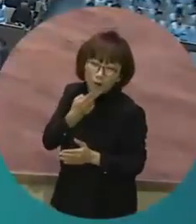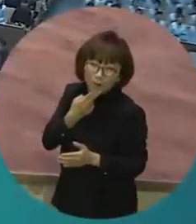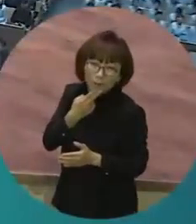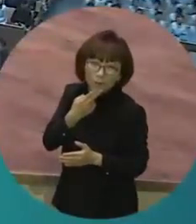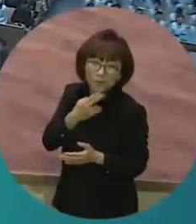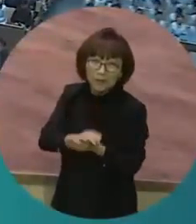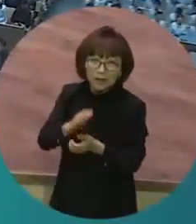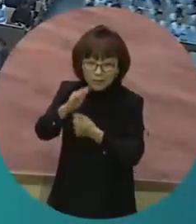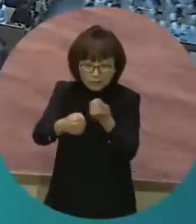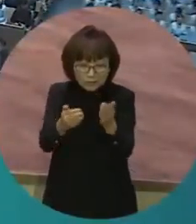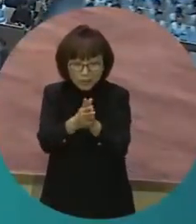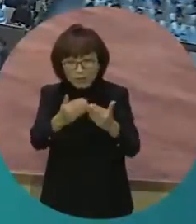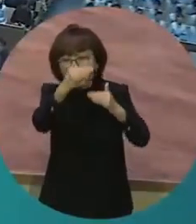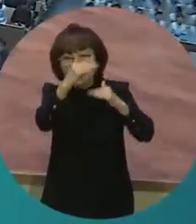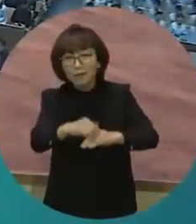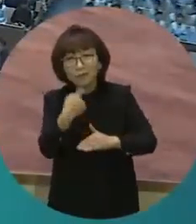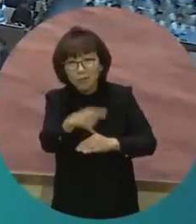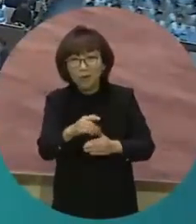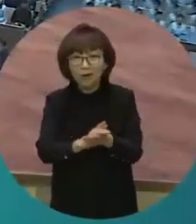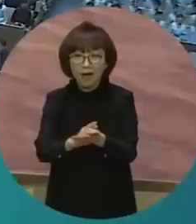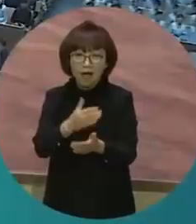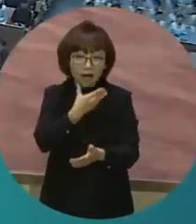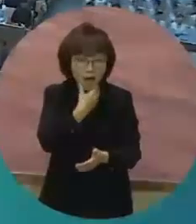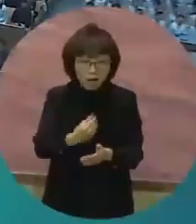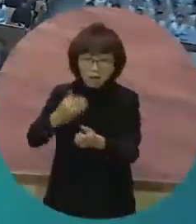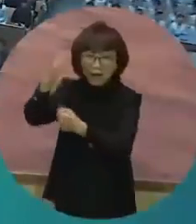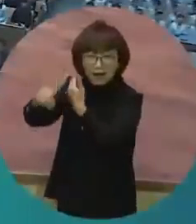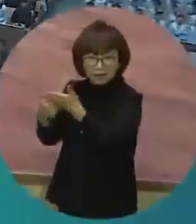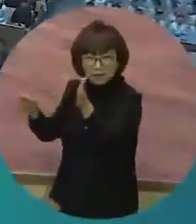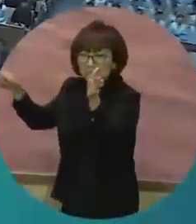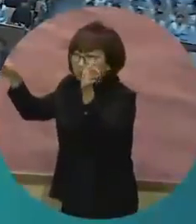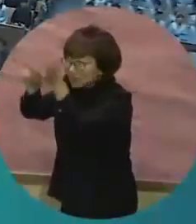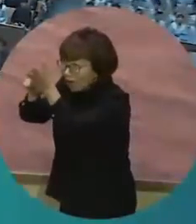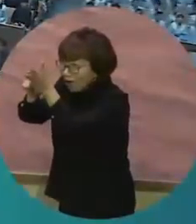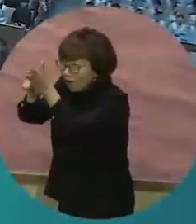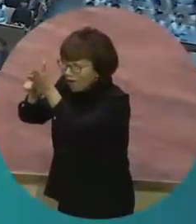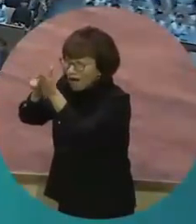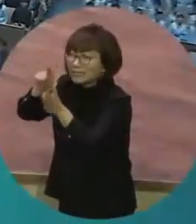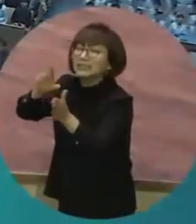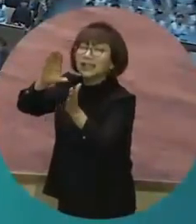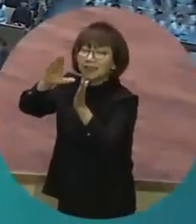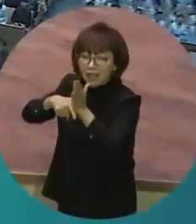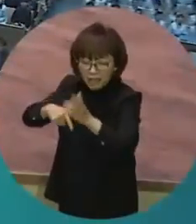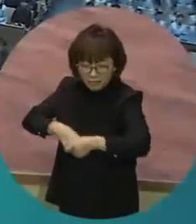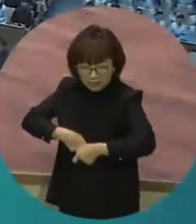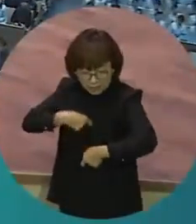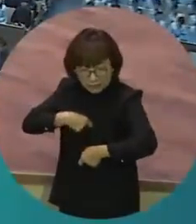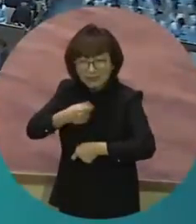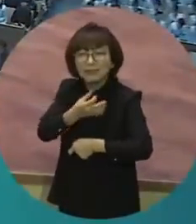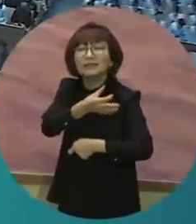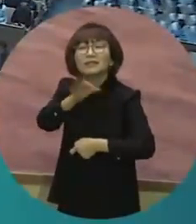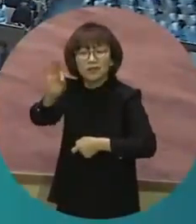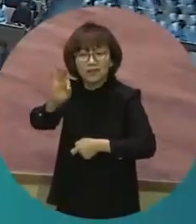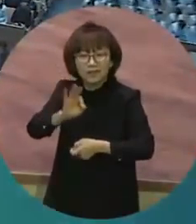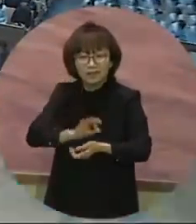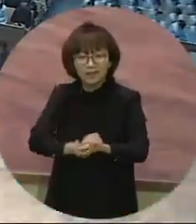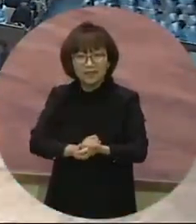말하느냐. 아브라함이 하나님을 믿음에 그것이 그에게 의로 여겨진 바 되었느니라.